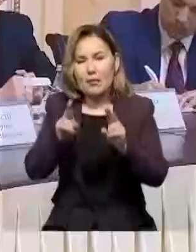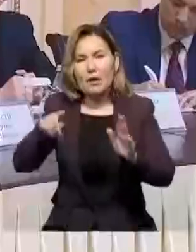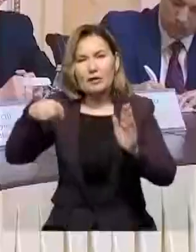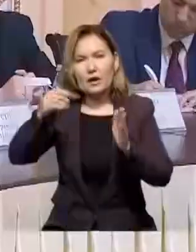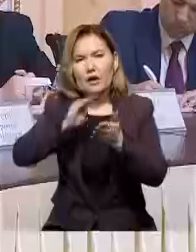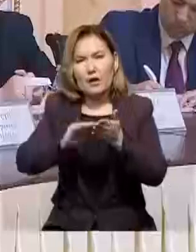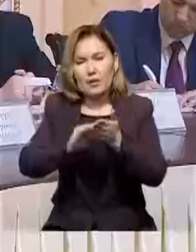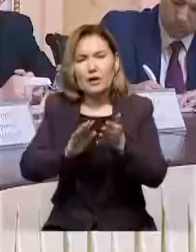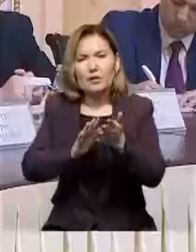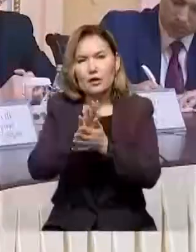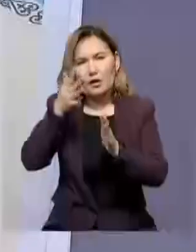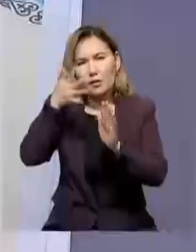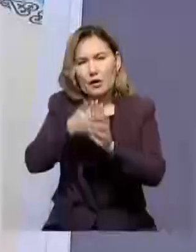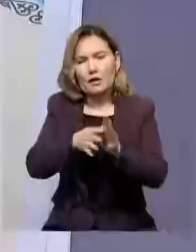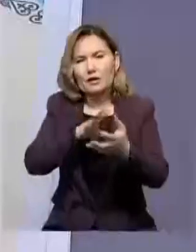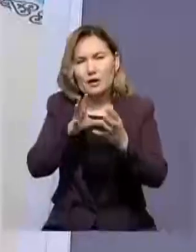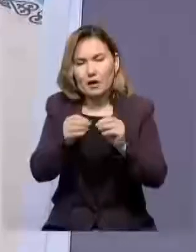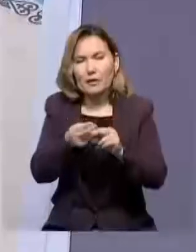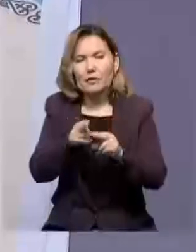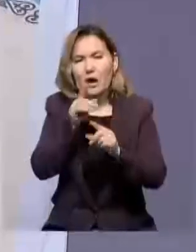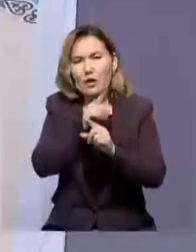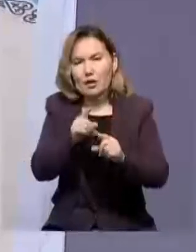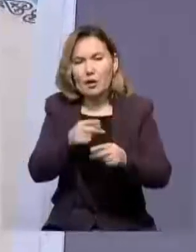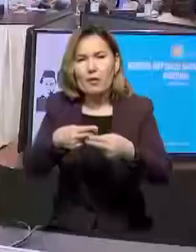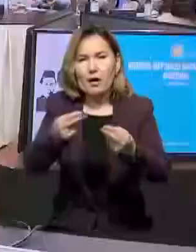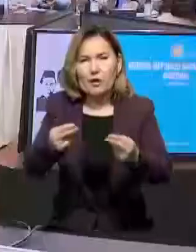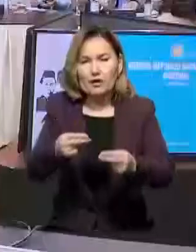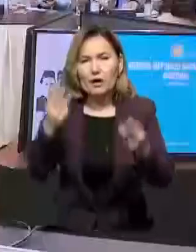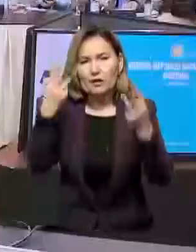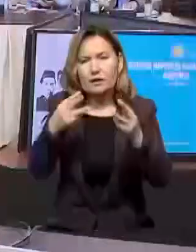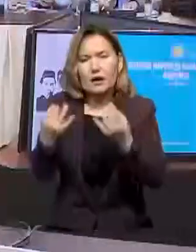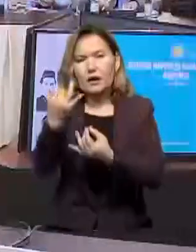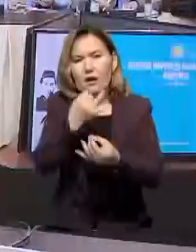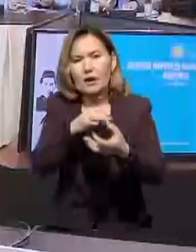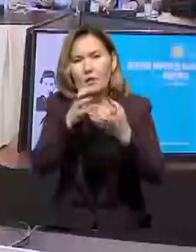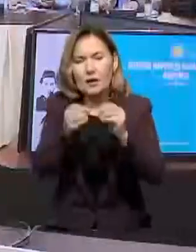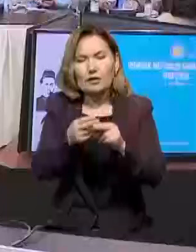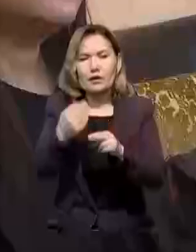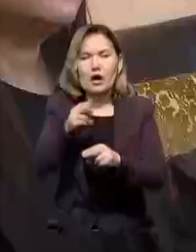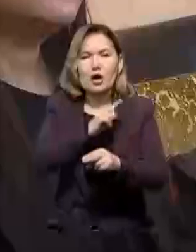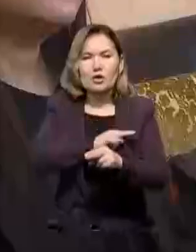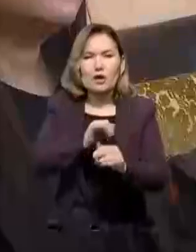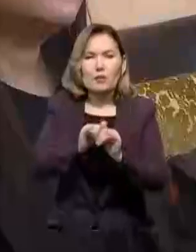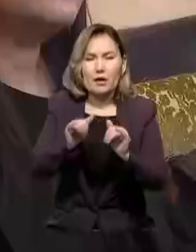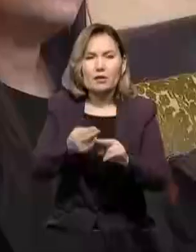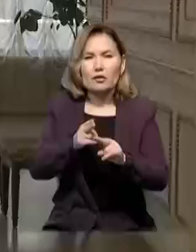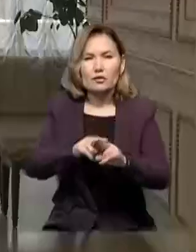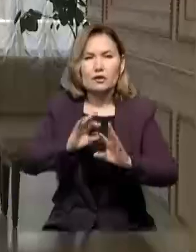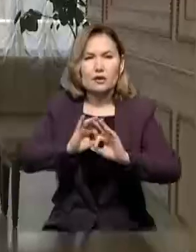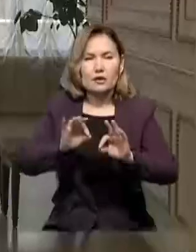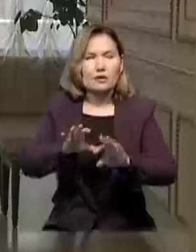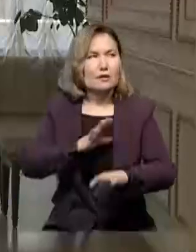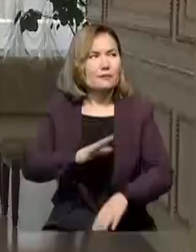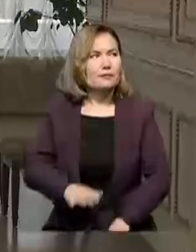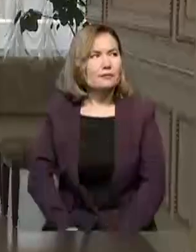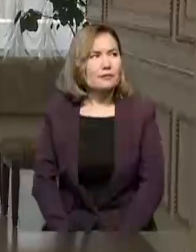жазу, журналистік зерттеу тәсілдері, мерзімді басылымдардың беттелуі мен дизайны талқыланды. Бәсекеге төтеп берудің бірден бір жолы осы. Бірден